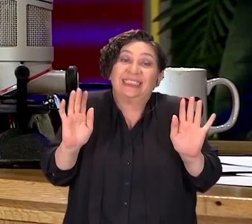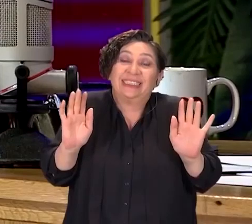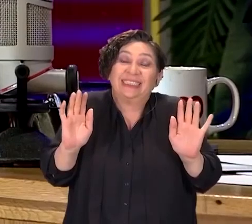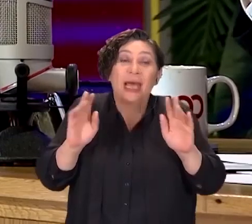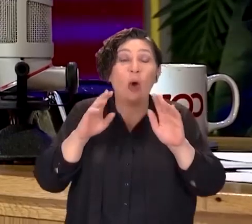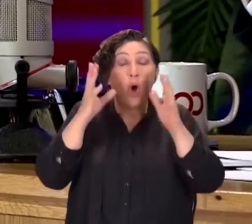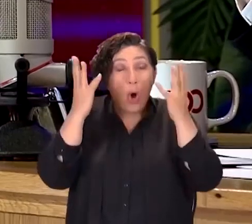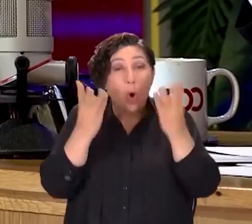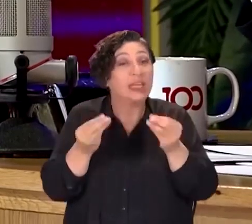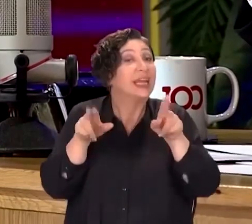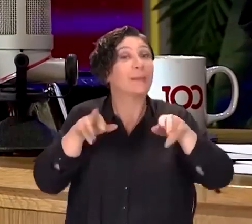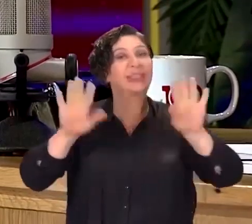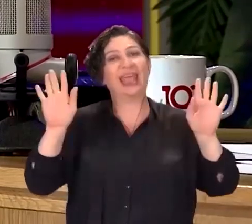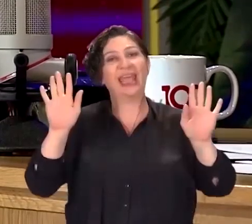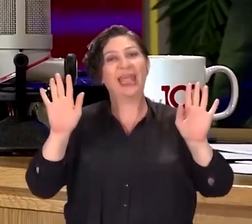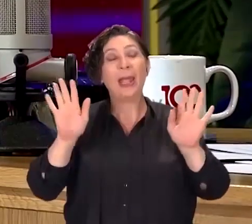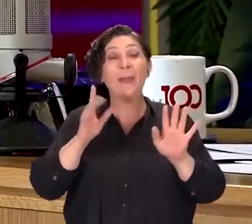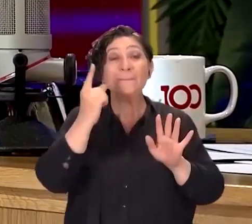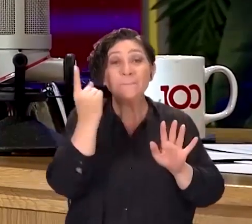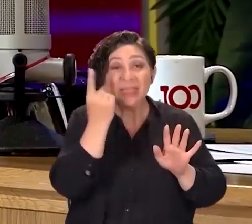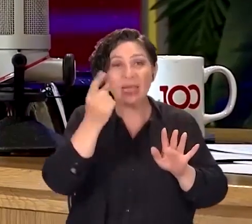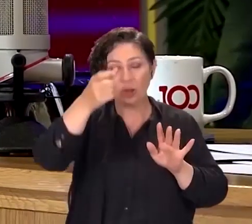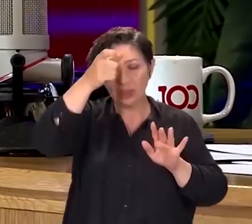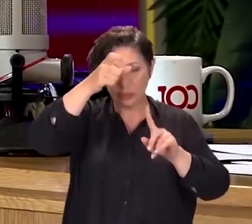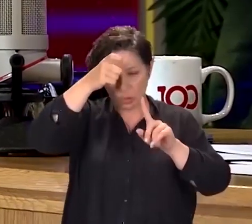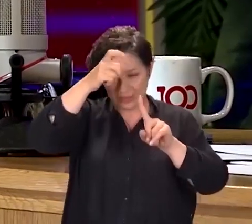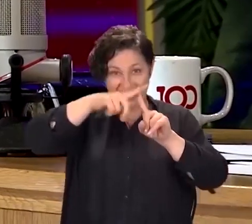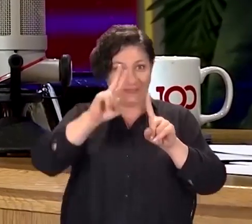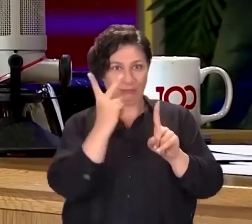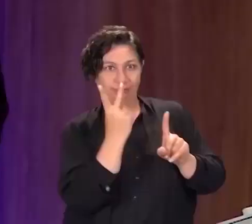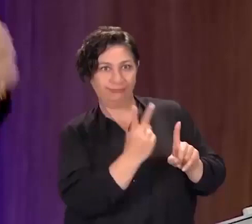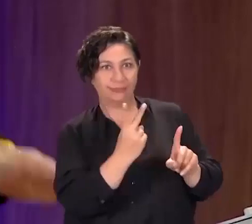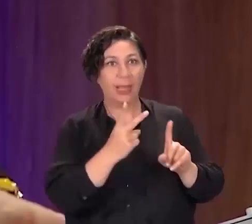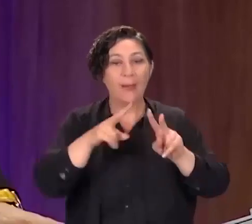Ben... Yani olacak iş değil. Yani bir de Türk televizyonunda